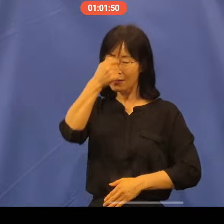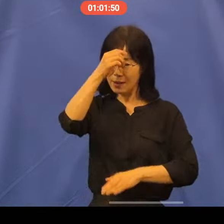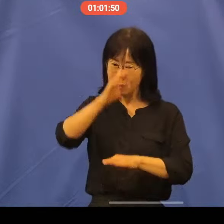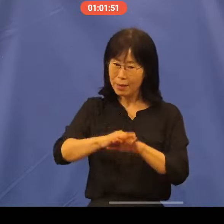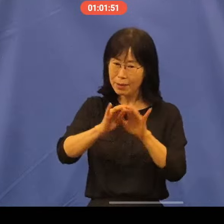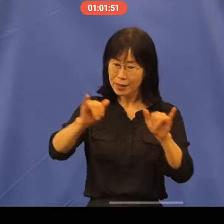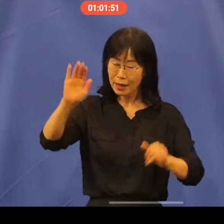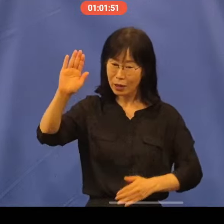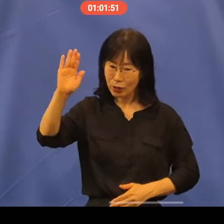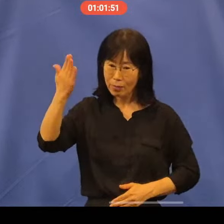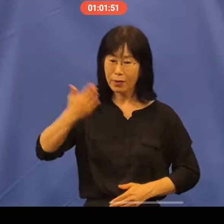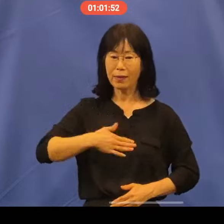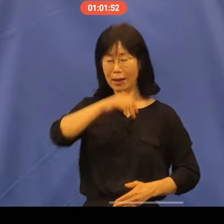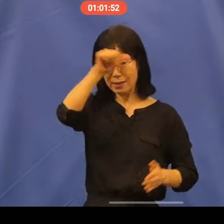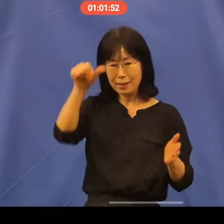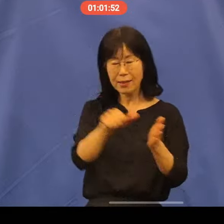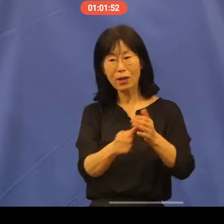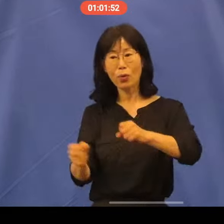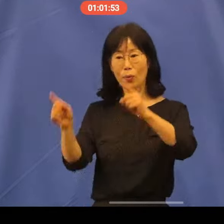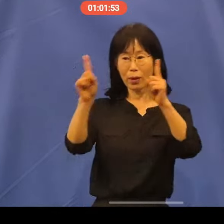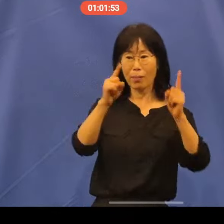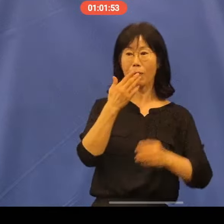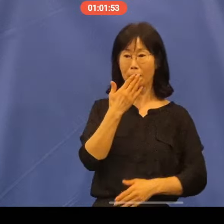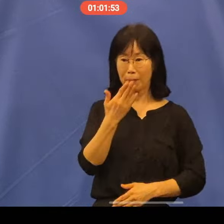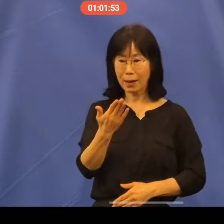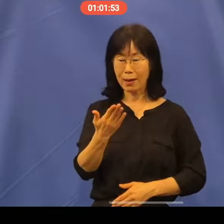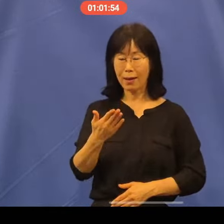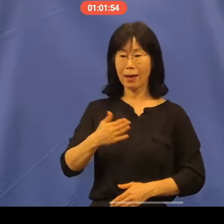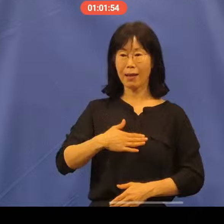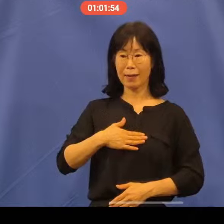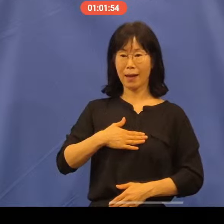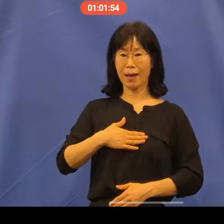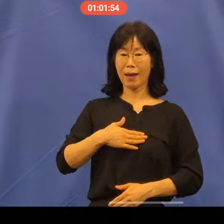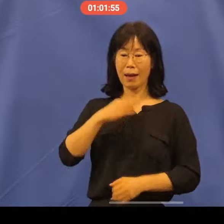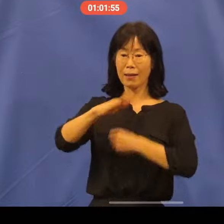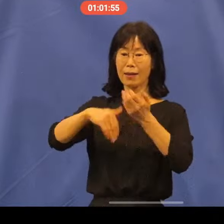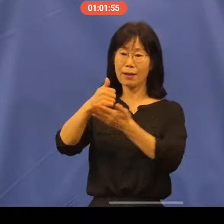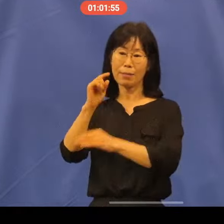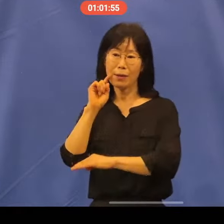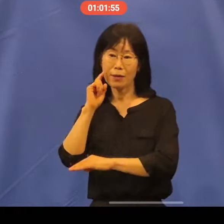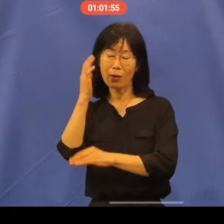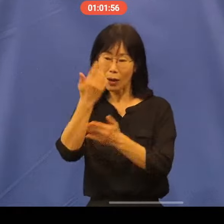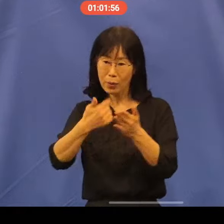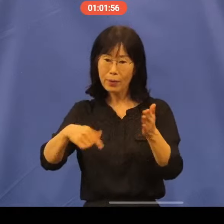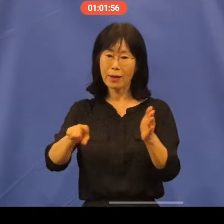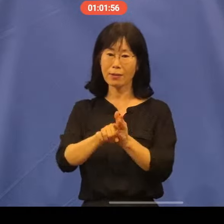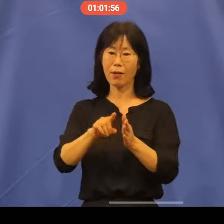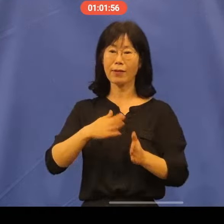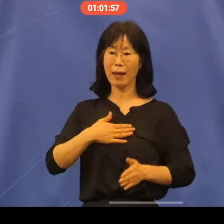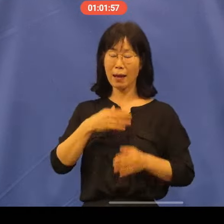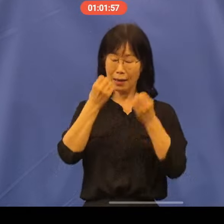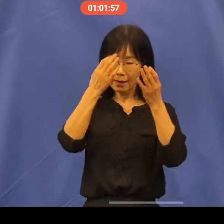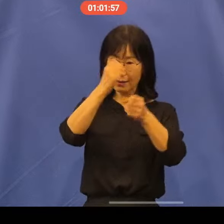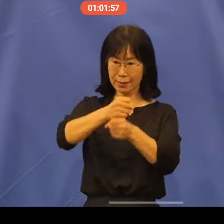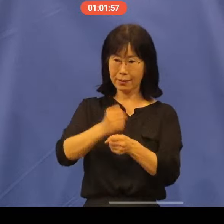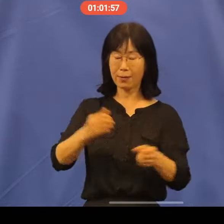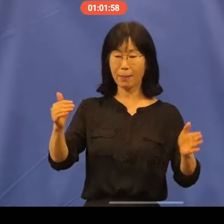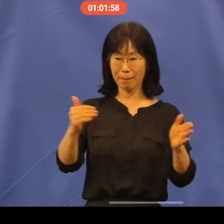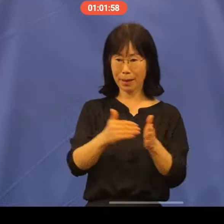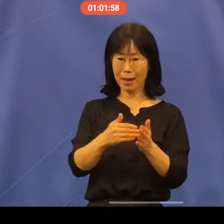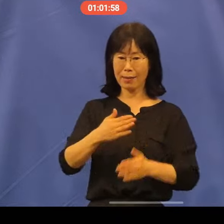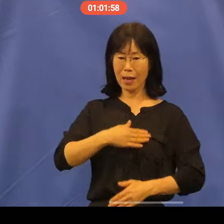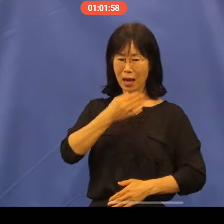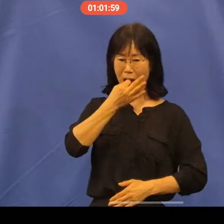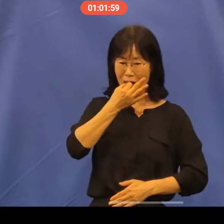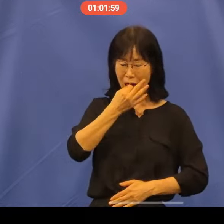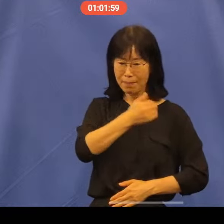것입니다. 우리를 지으신 목적은 하나님의 영광을 위했습니다. 하나님이 우리를 통해 영광을 받기를 원하세요. 육신의 만족을 위해 살고자 하는